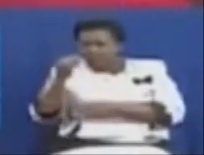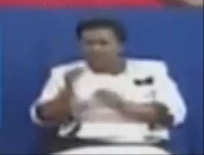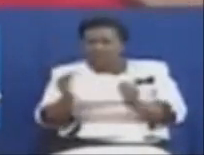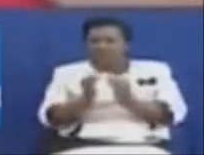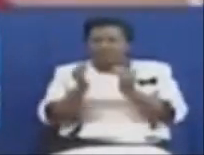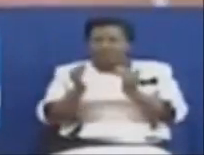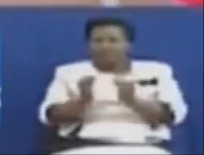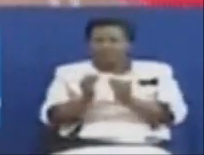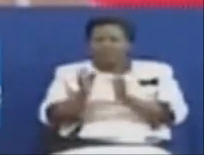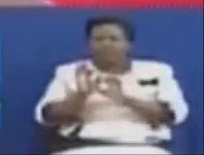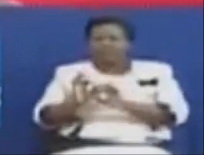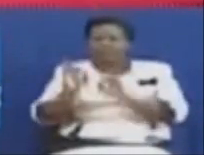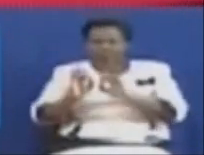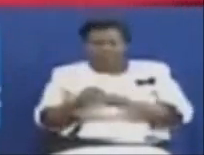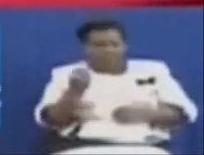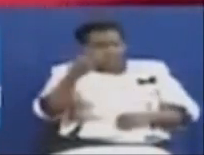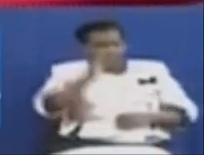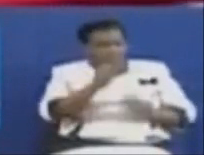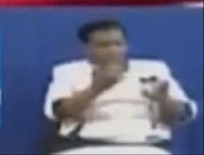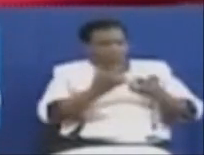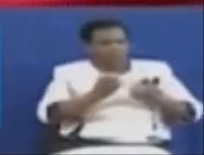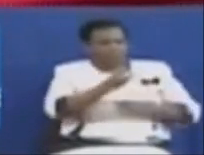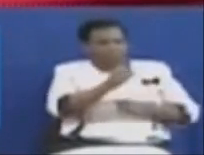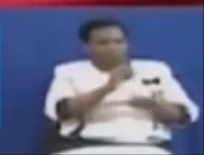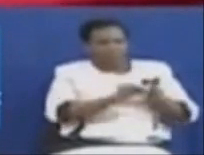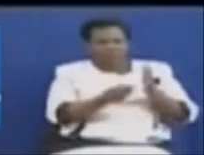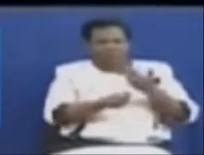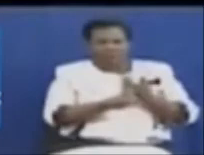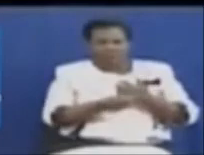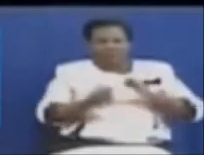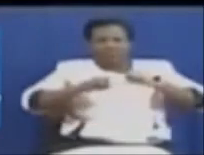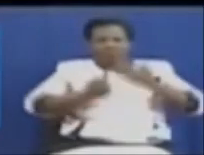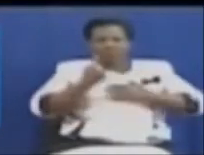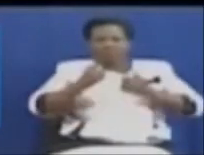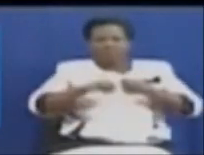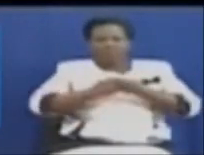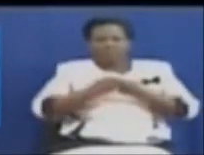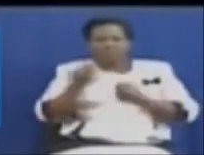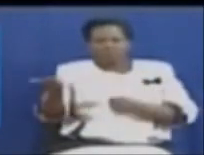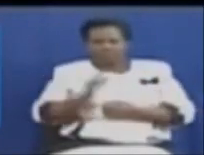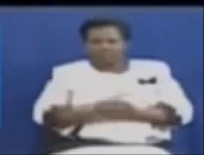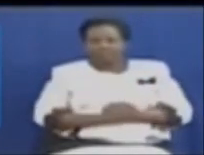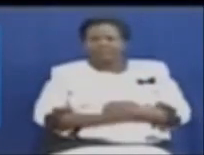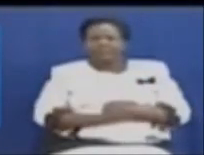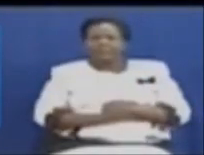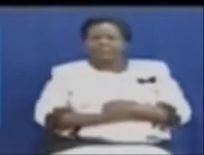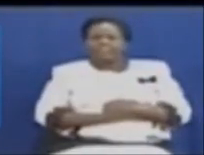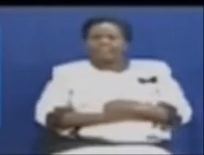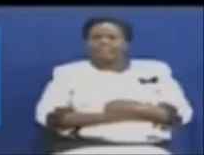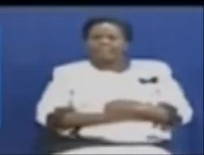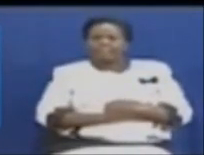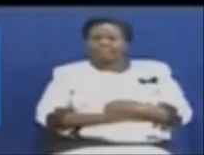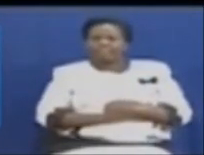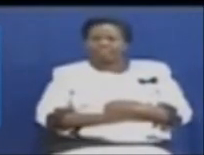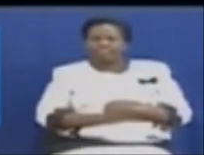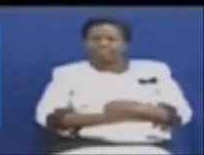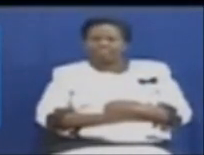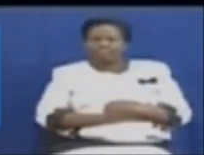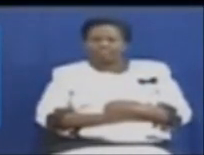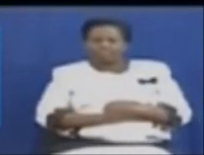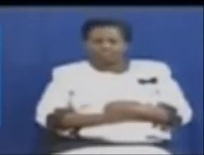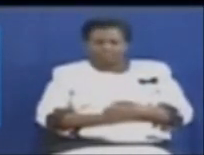nilipokuwa kule mwezi uliopita niliwaambia, walitoa hoja hiyo, nikasema tunachohitaji ni kuonyeshwa eneo ambalo